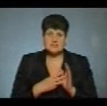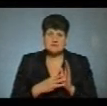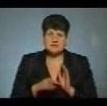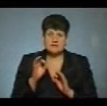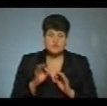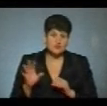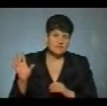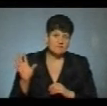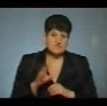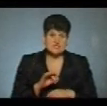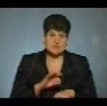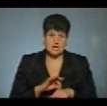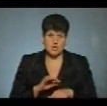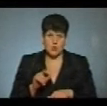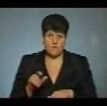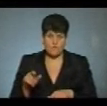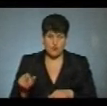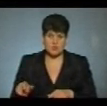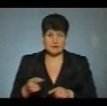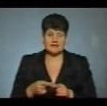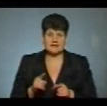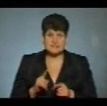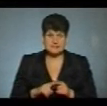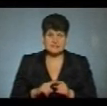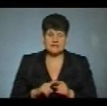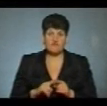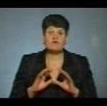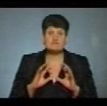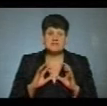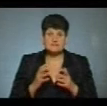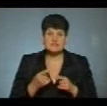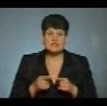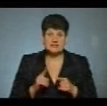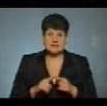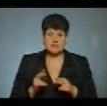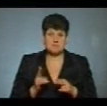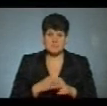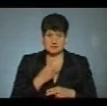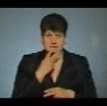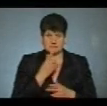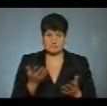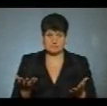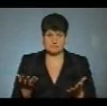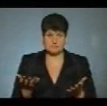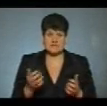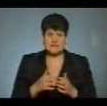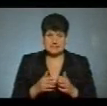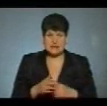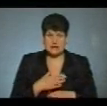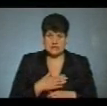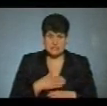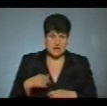80% всіх хворих – це статистика світу. Це є безсимптомні форми. Тому серед нас,